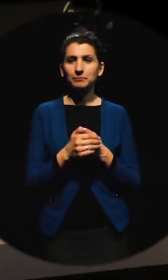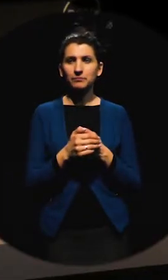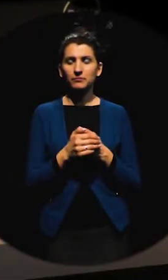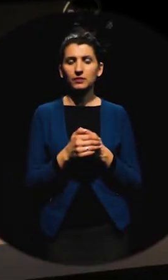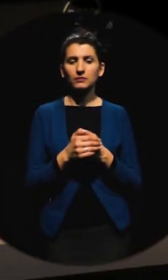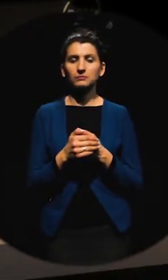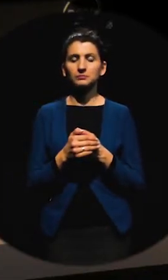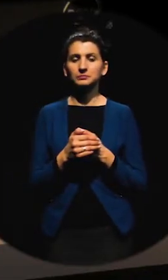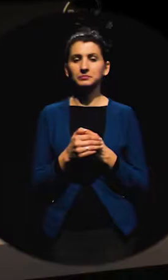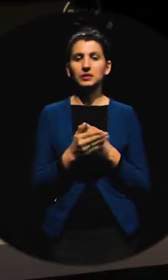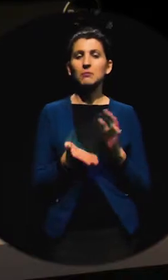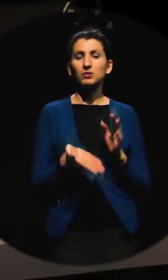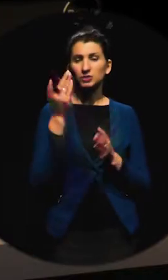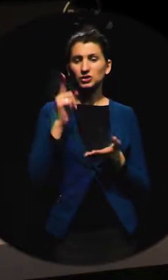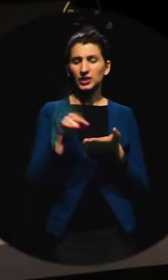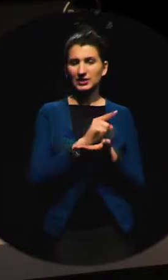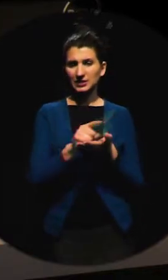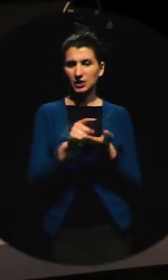podwyższa to ryzyko epidemii.